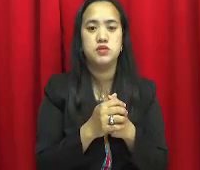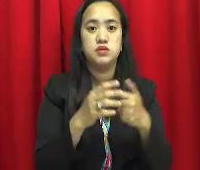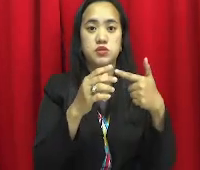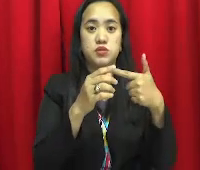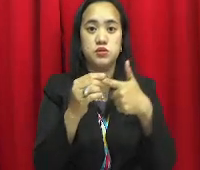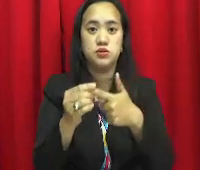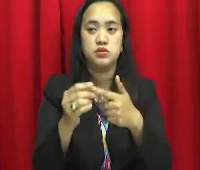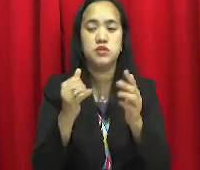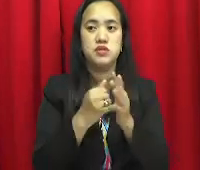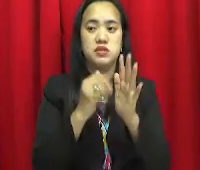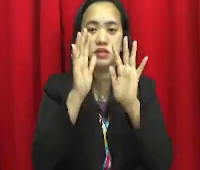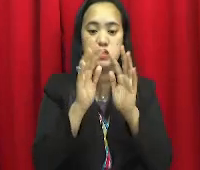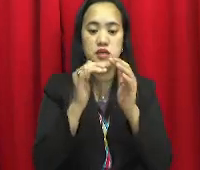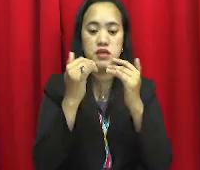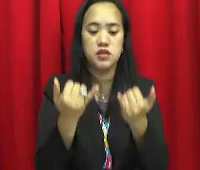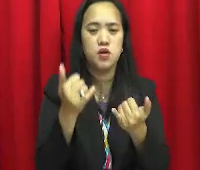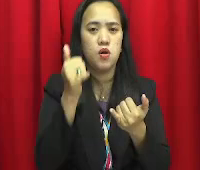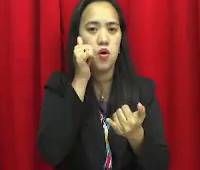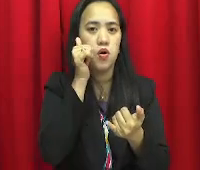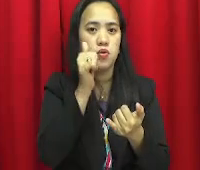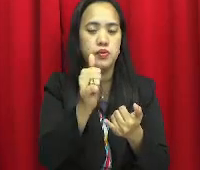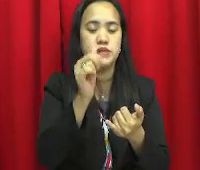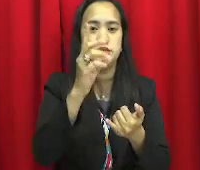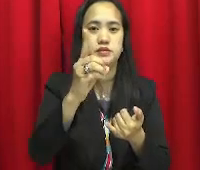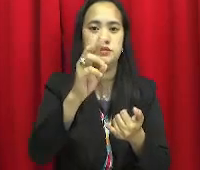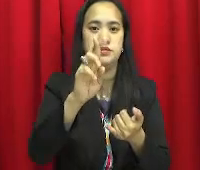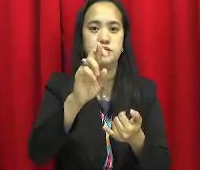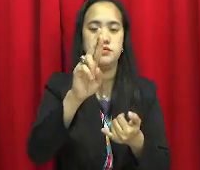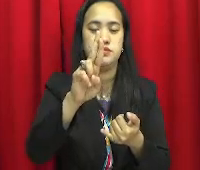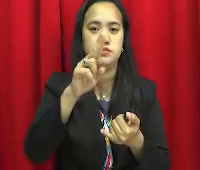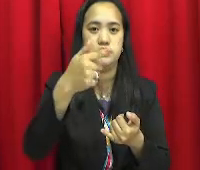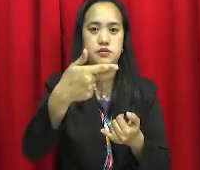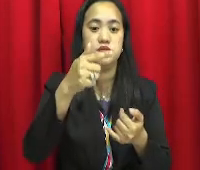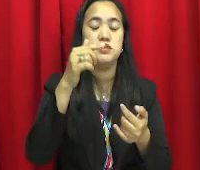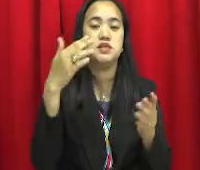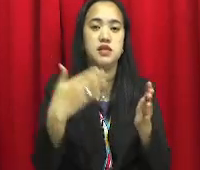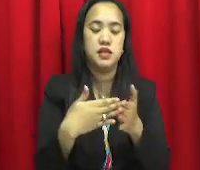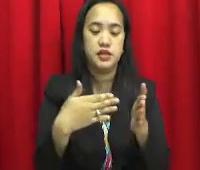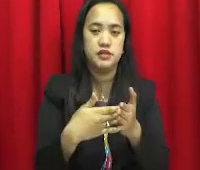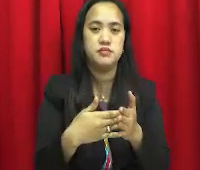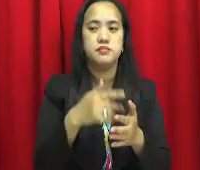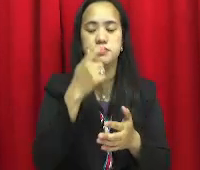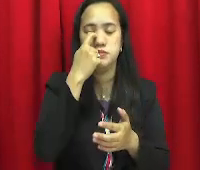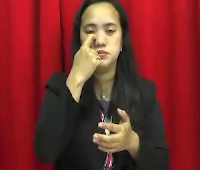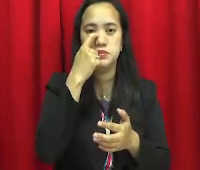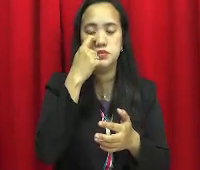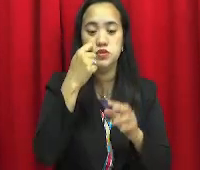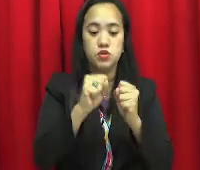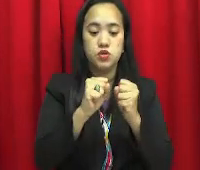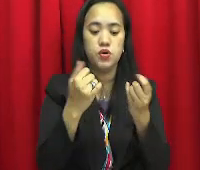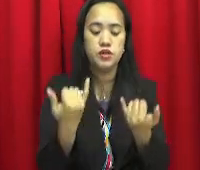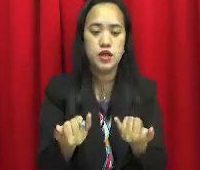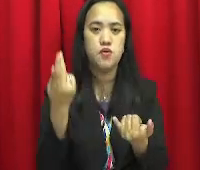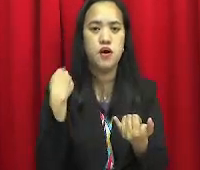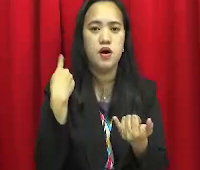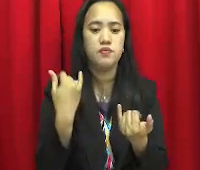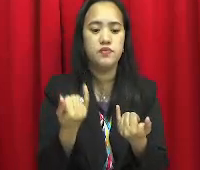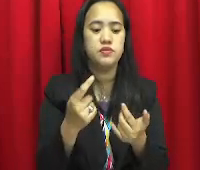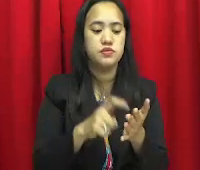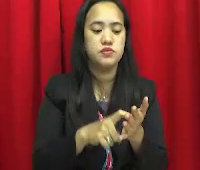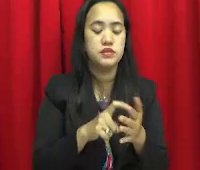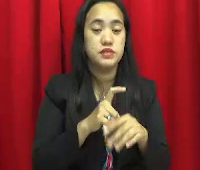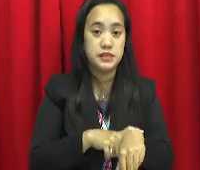anyways, amen. Ang ibig ko sabihin mga kapatid, maganda na sa maagang pagkakataon,